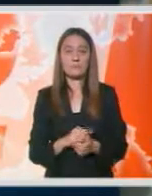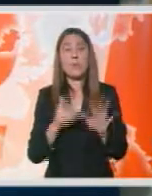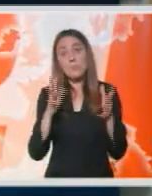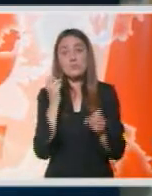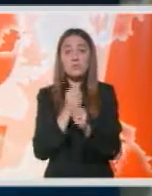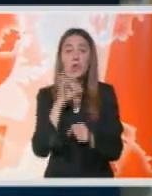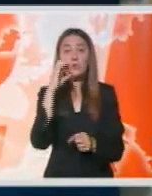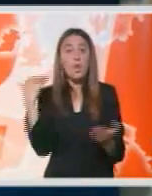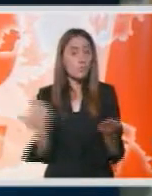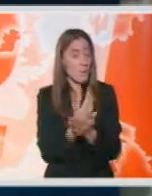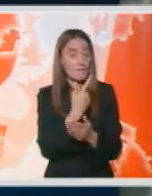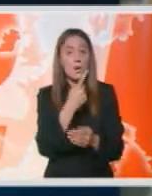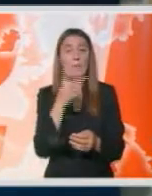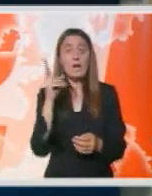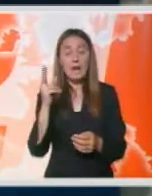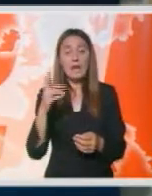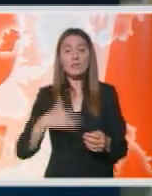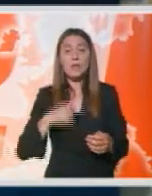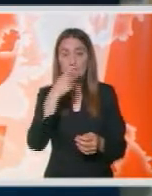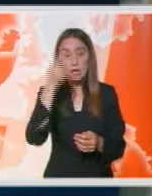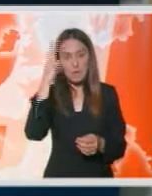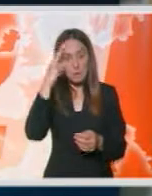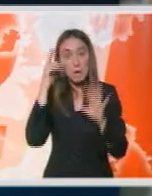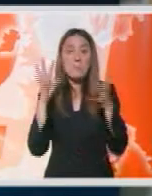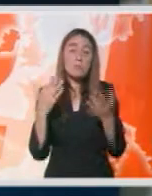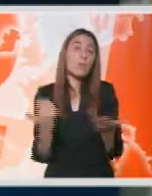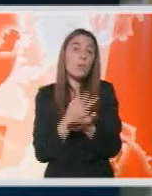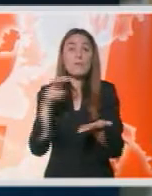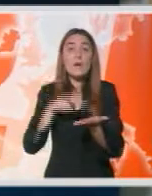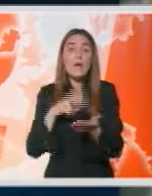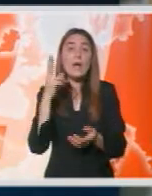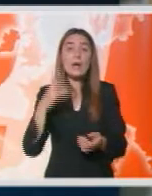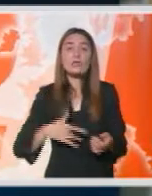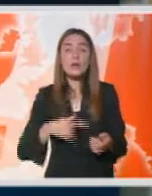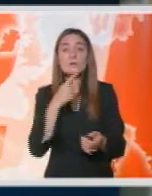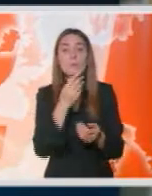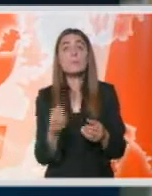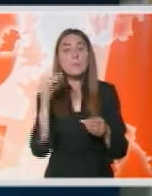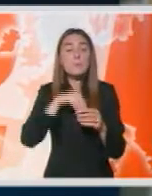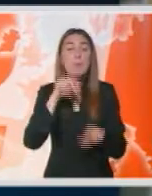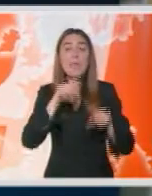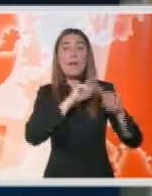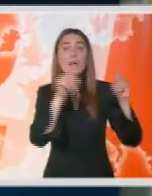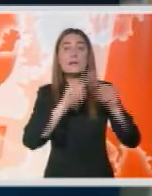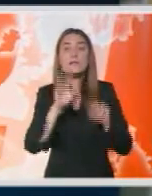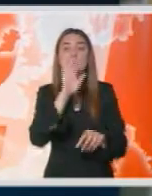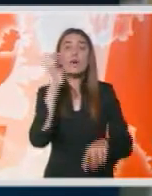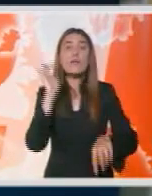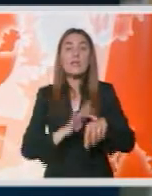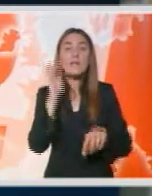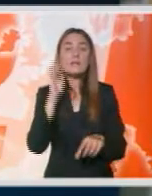Možda se radi o novom uzročniku raka želuca kod te populacije, a možda novom riziku od raka želuca kod njih doprinosi neka razlika u njihovoj